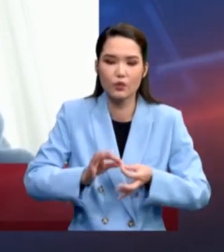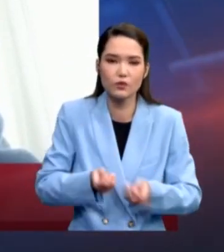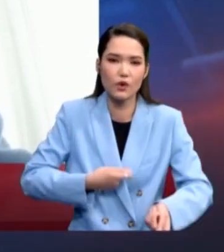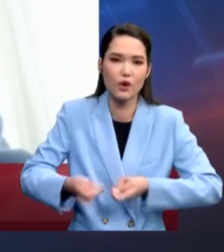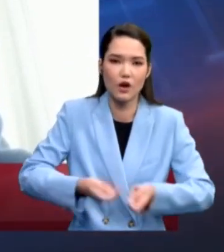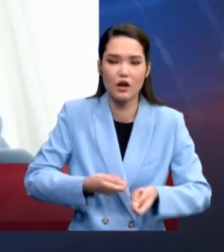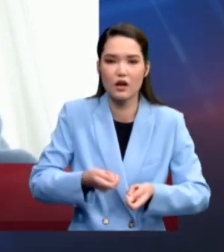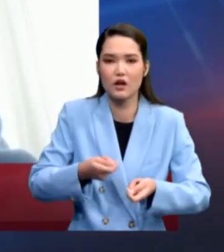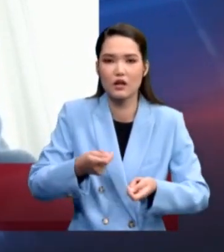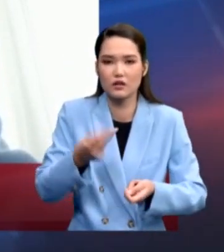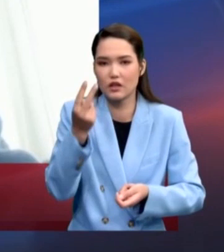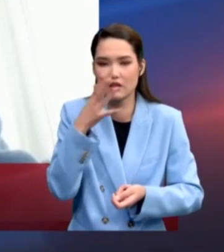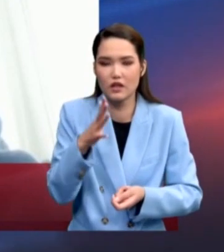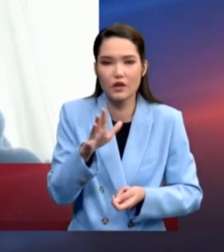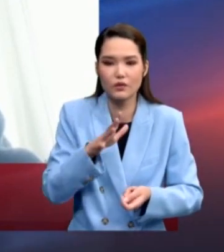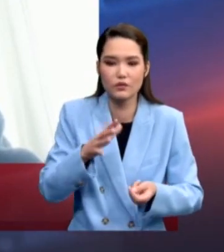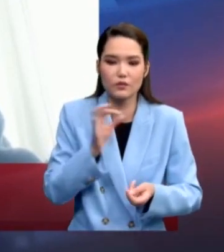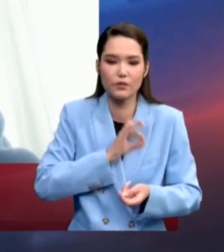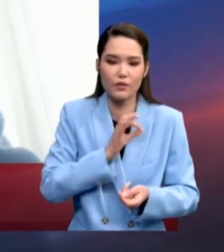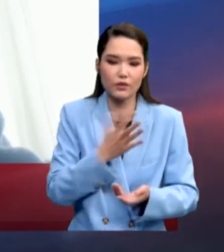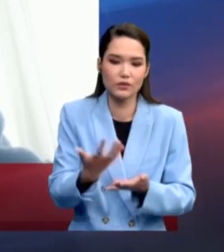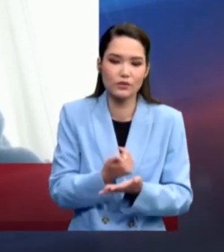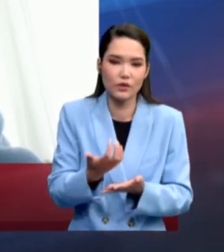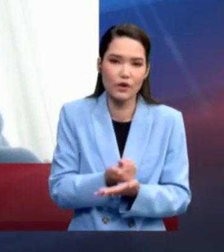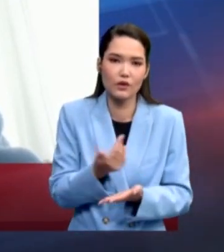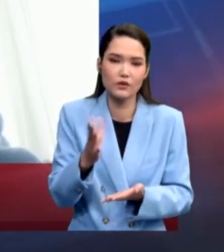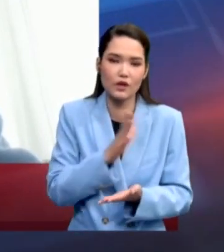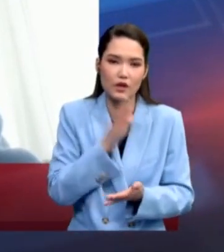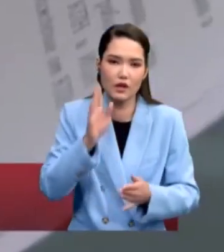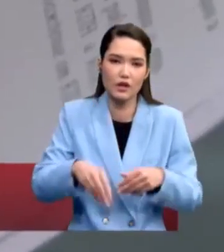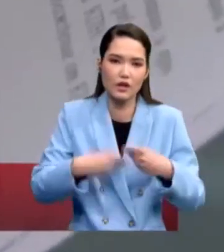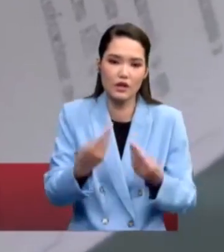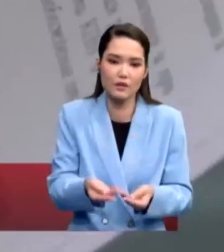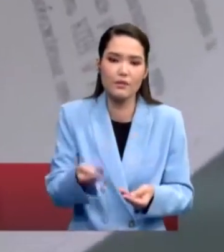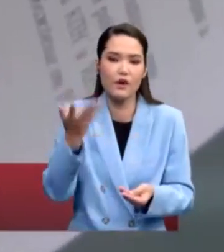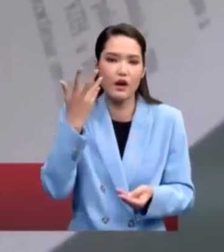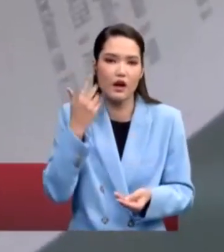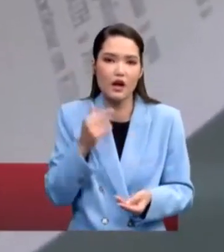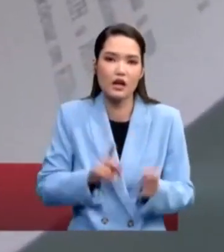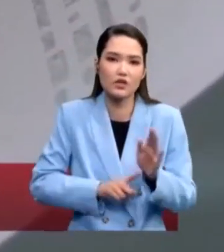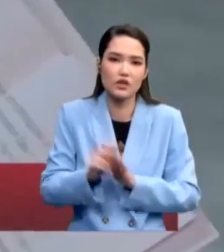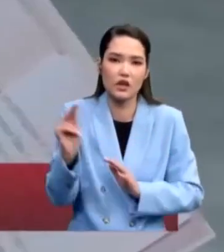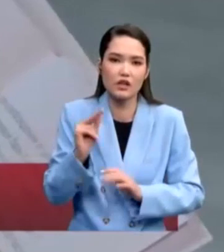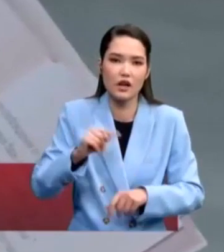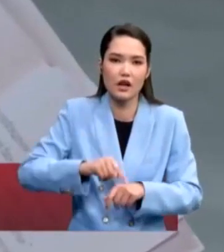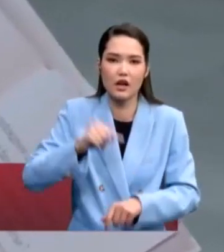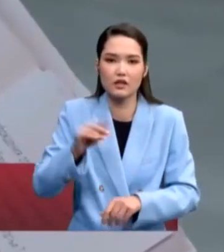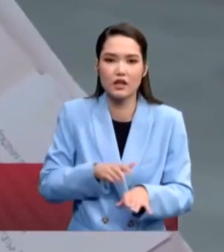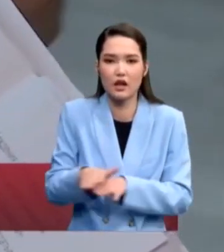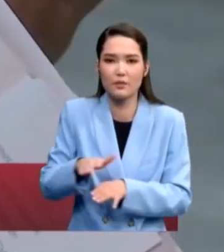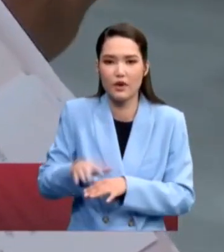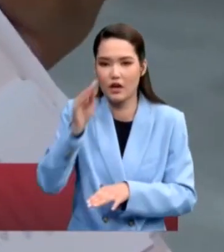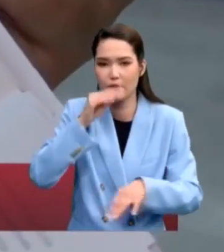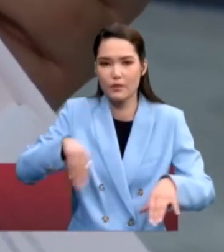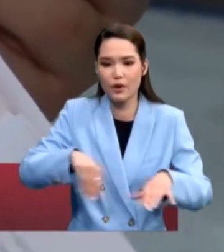ни один чиновник ничего делать не хочет. И получается, что за все отвечает президент. Причем уже сейчас ощущается, что пополнение бюджета